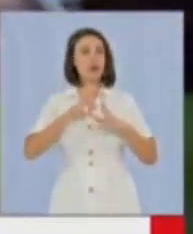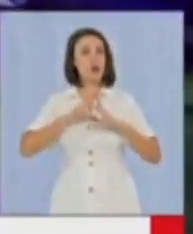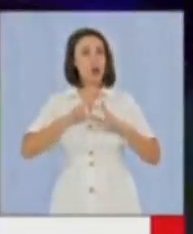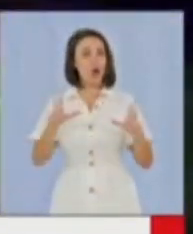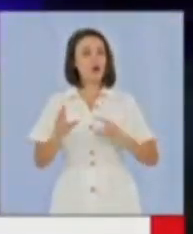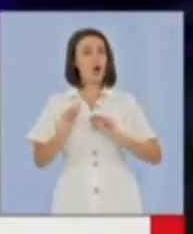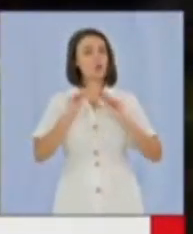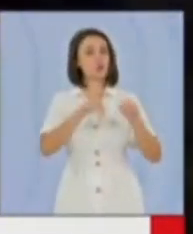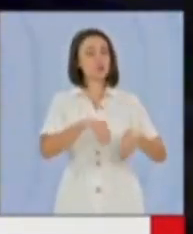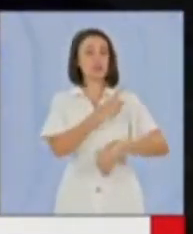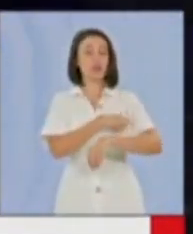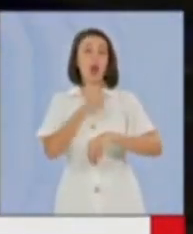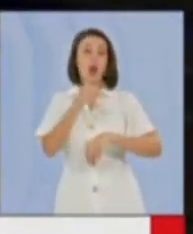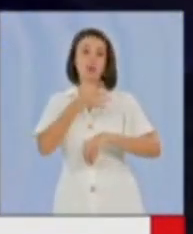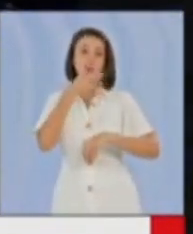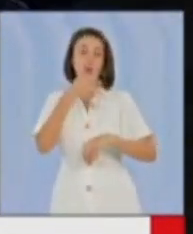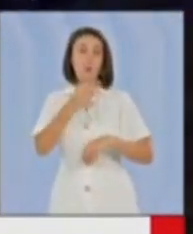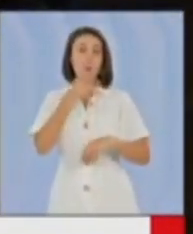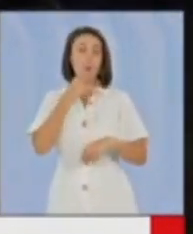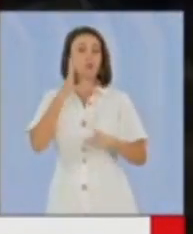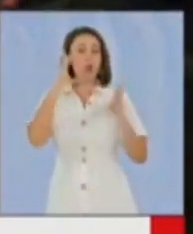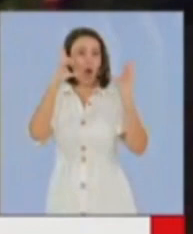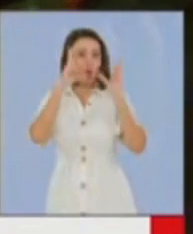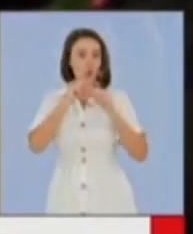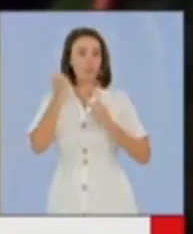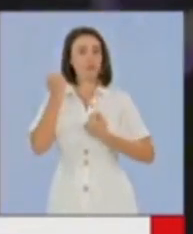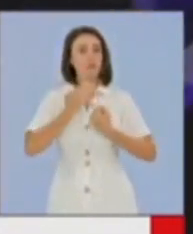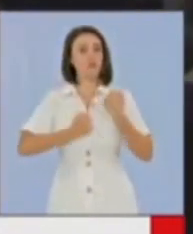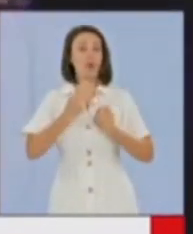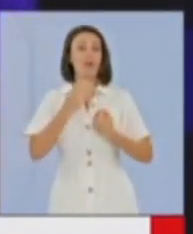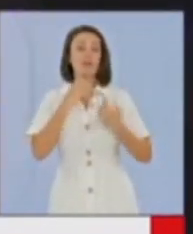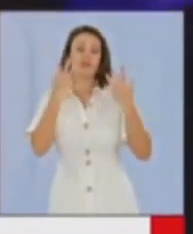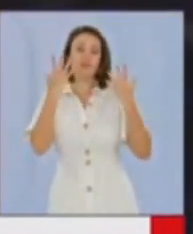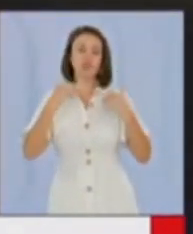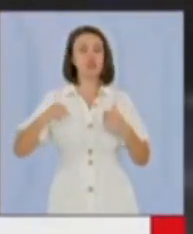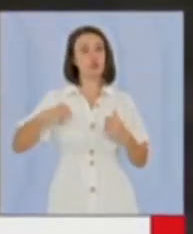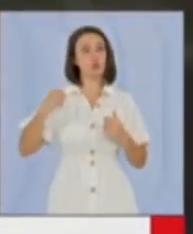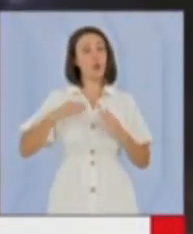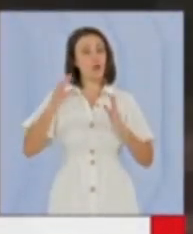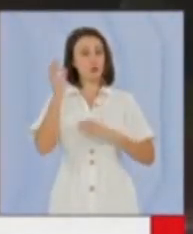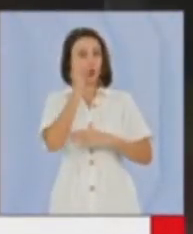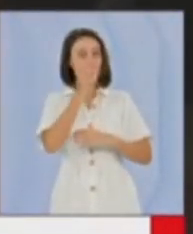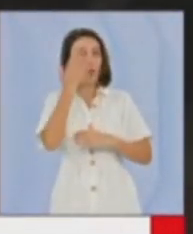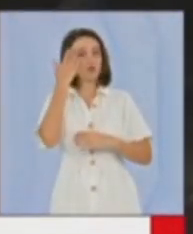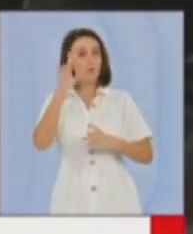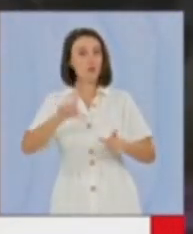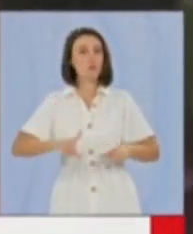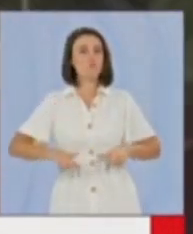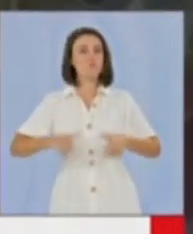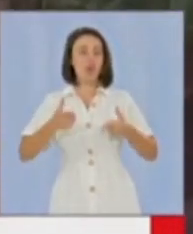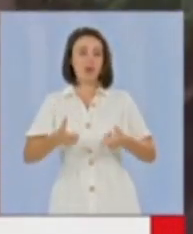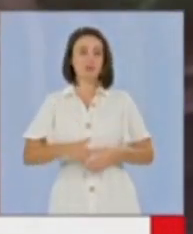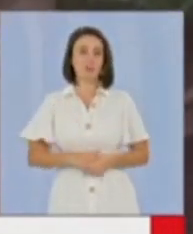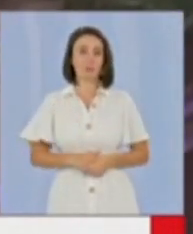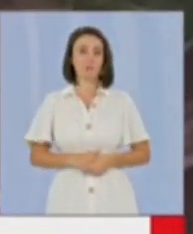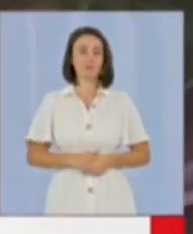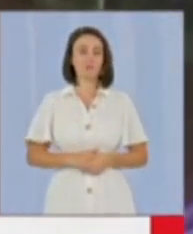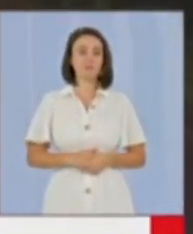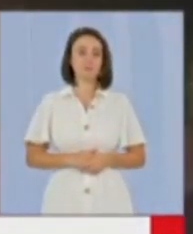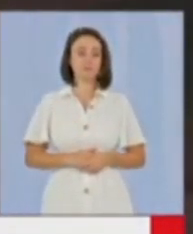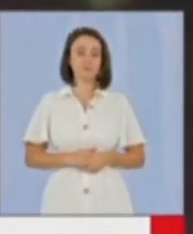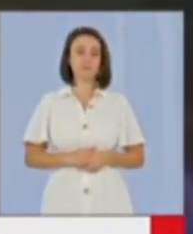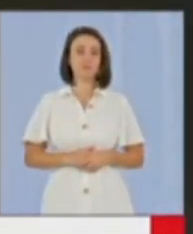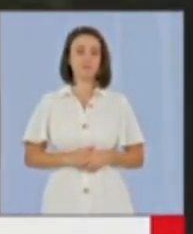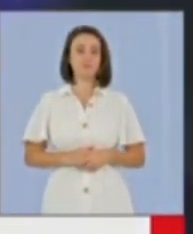spital acestea spus polițiștilor că ar fi adormit la volan din fericire tânărul avut noroc și a scăpat cu viață sa intru impact care se putea